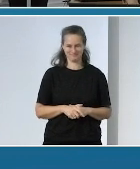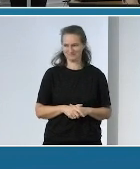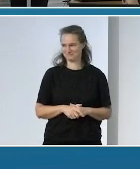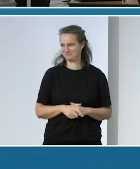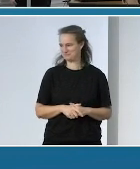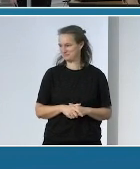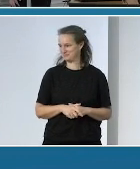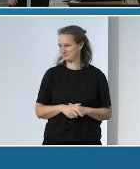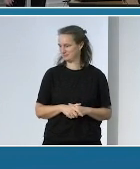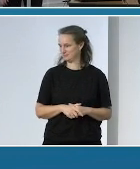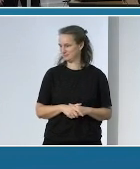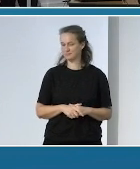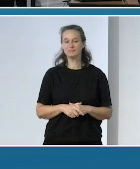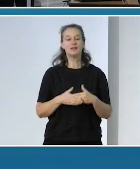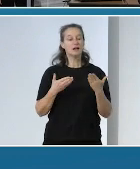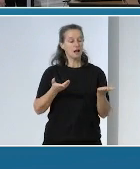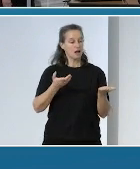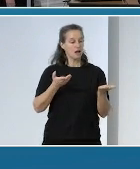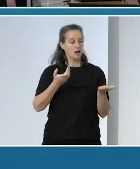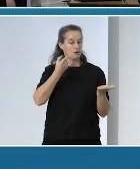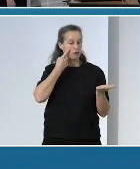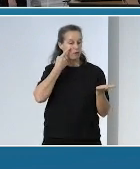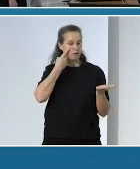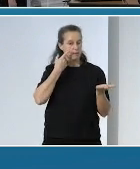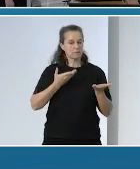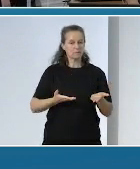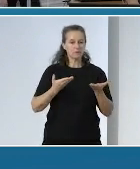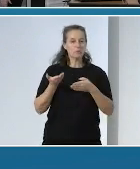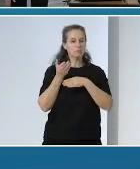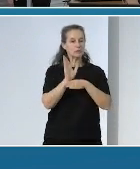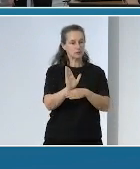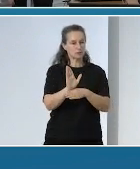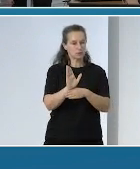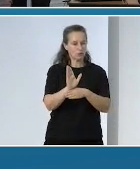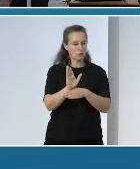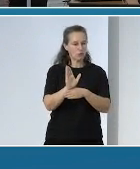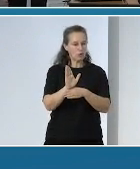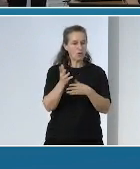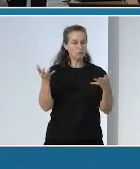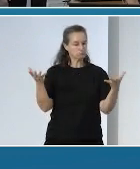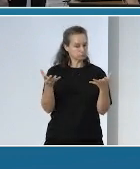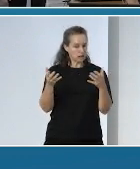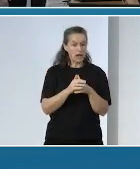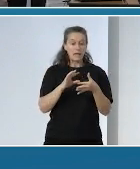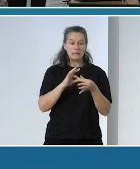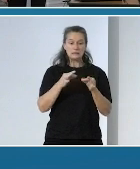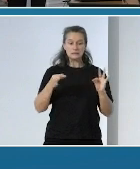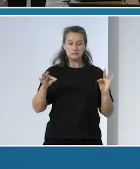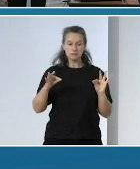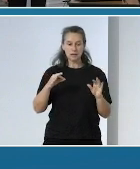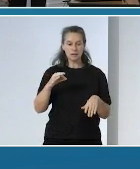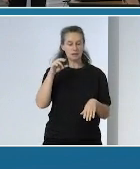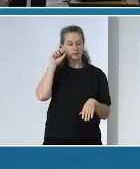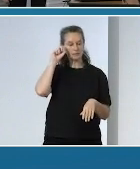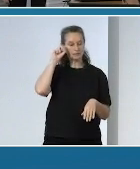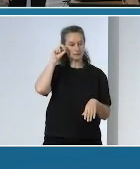Donc on va commencer cette présentation par l'histoire d'Émilie,